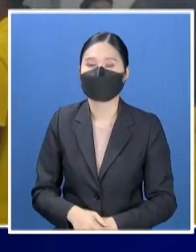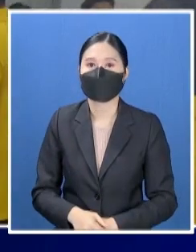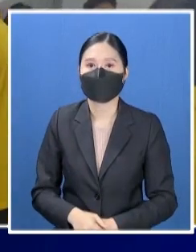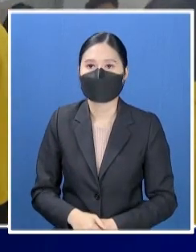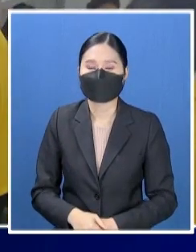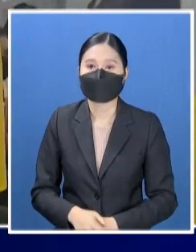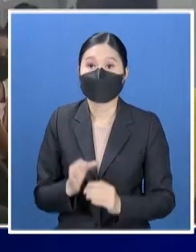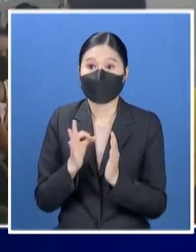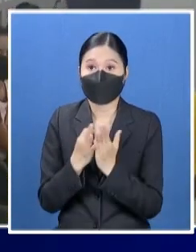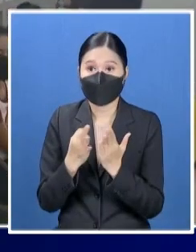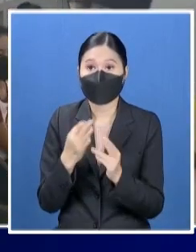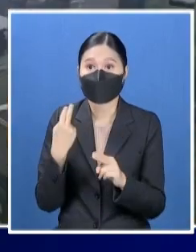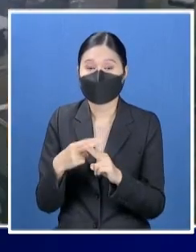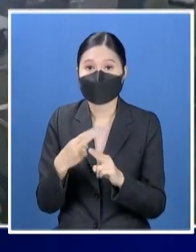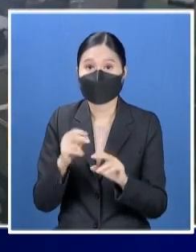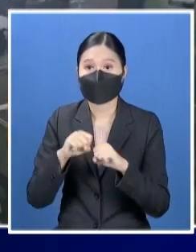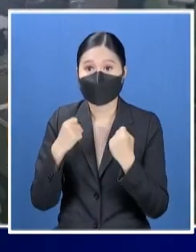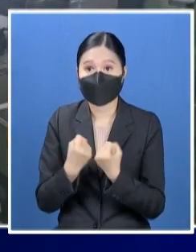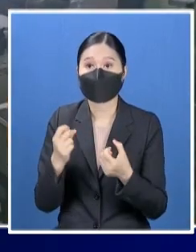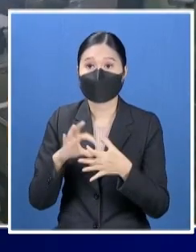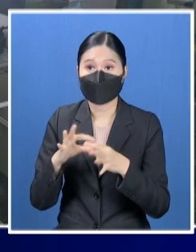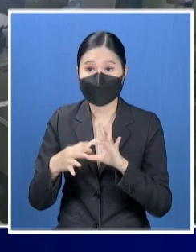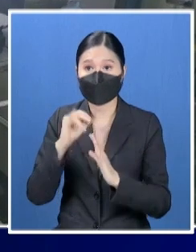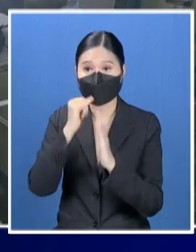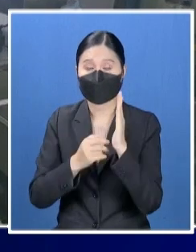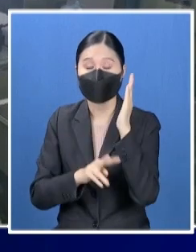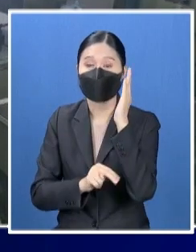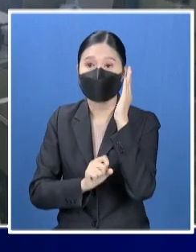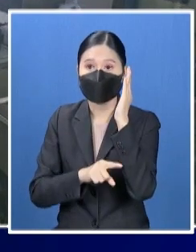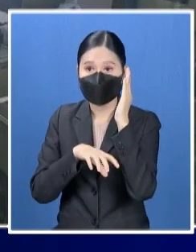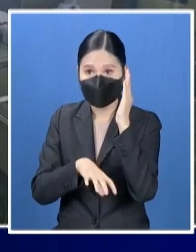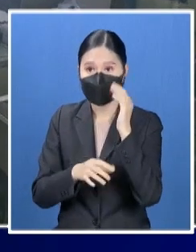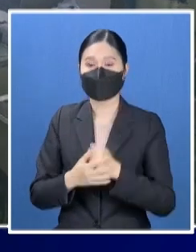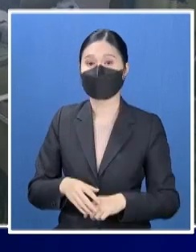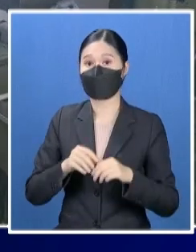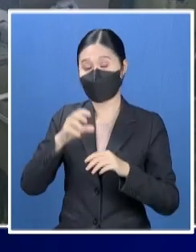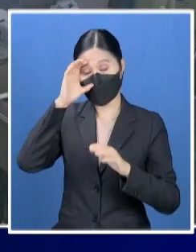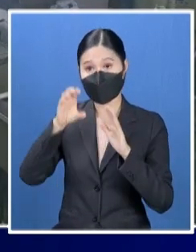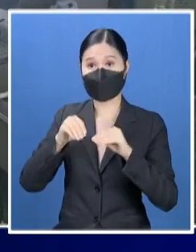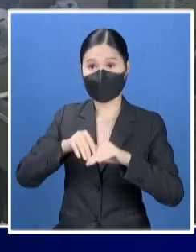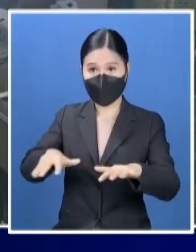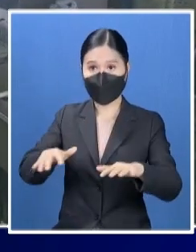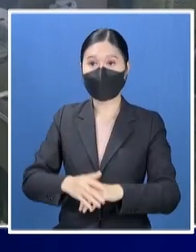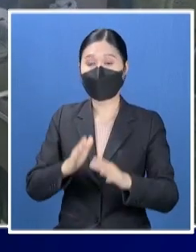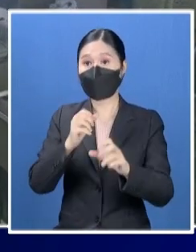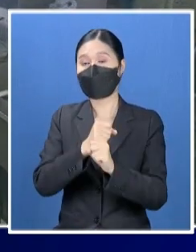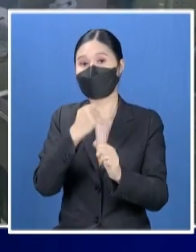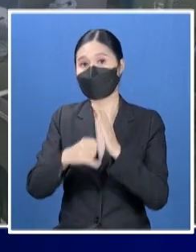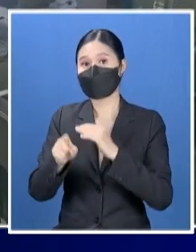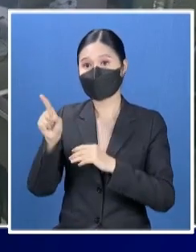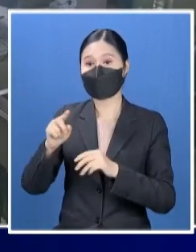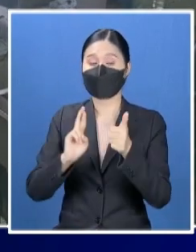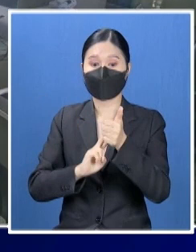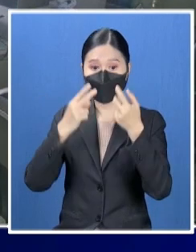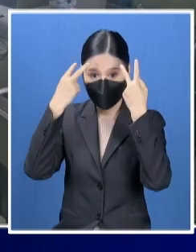ว่ามันมี Facebookนะครับใช้ชื่อสมาคมกีฬาแห่งจังหวัดนครศรีธรรมราชเผยแพร่ภาพเพราะว่าคนก่อเหตุในที่